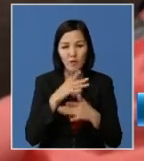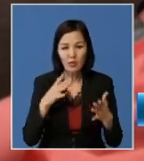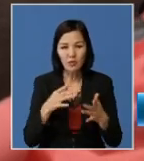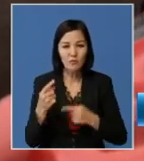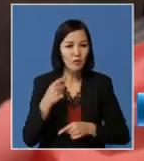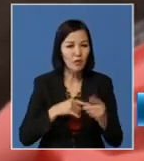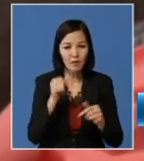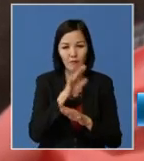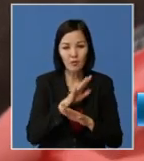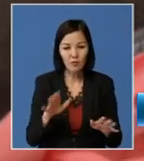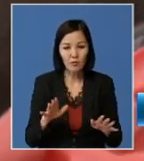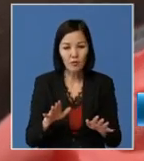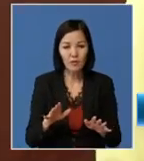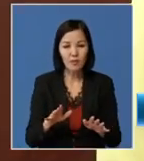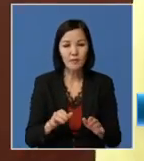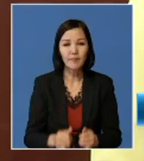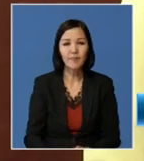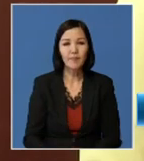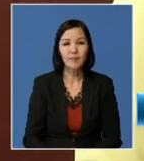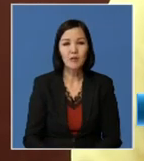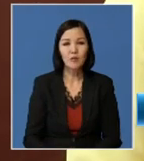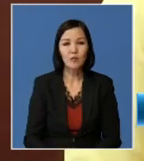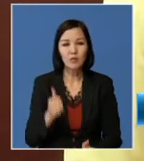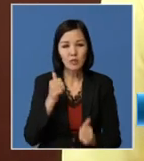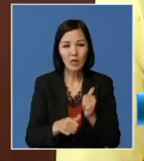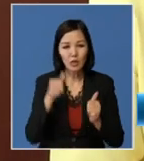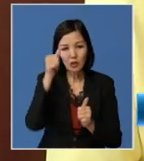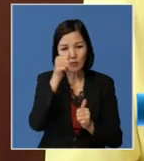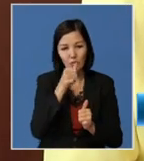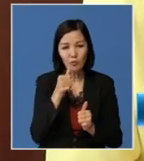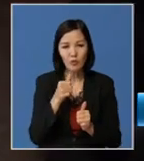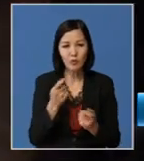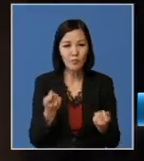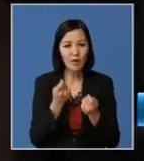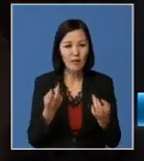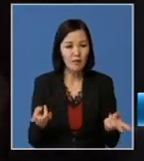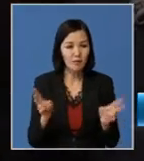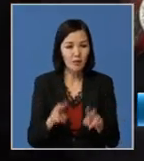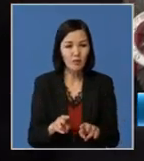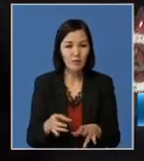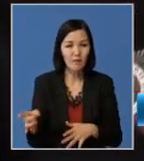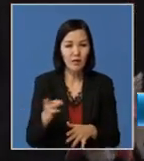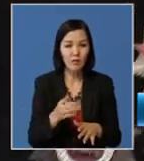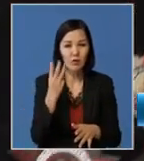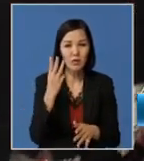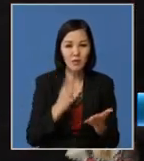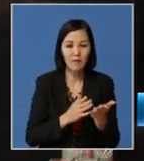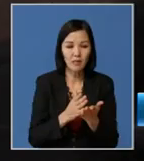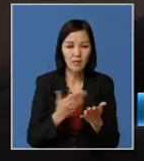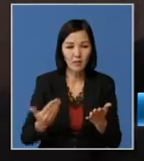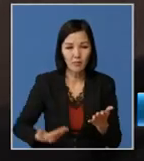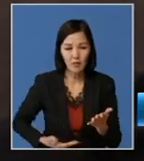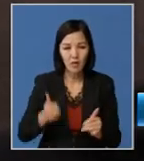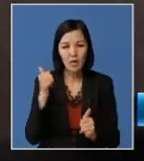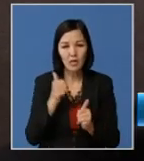на каждом шагу, смогли вернуться на родину. Но с каждым годом их ряды редеют. Сегодня в районе проживают только 3 ветерана. И